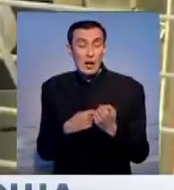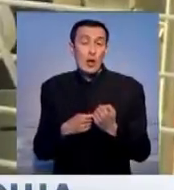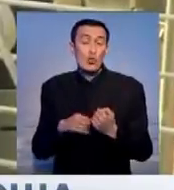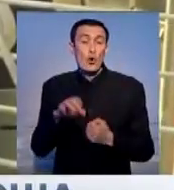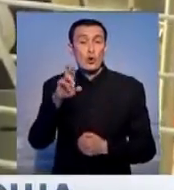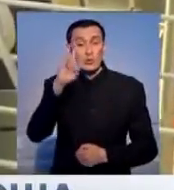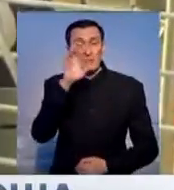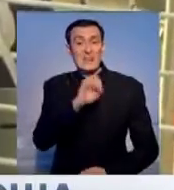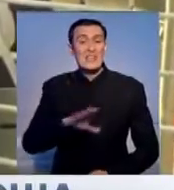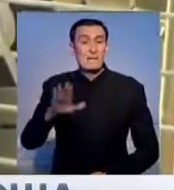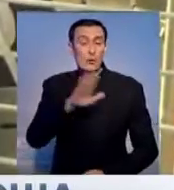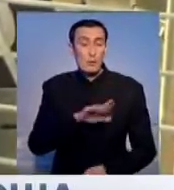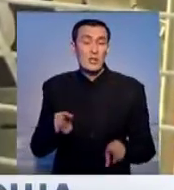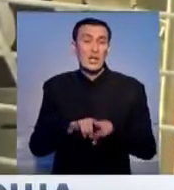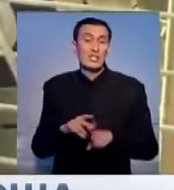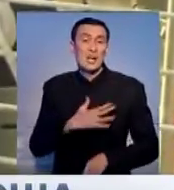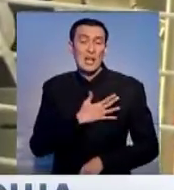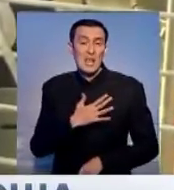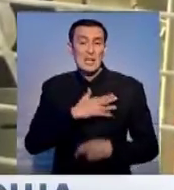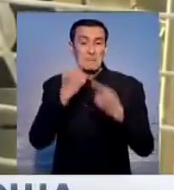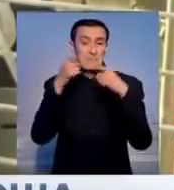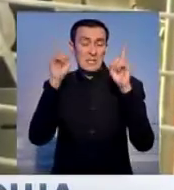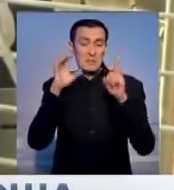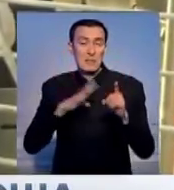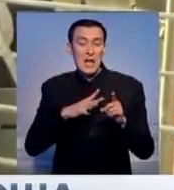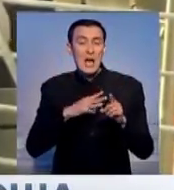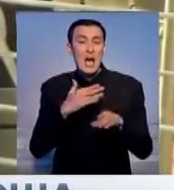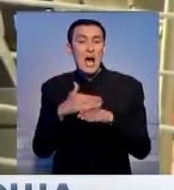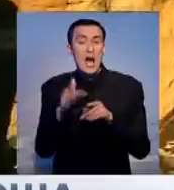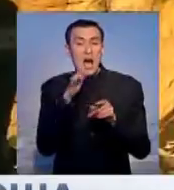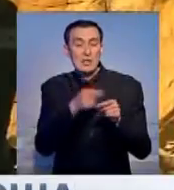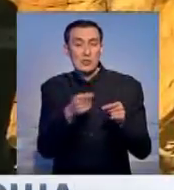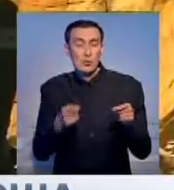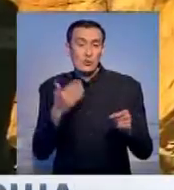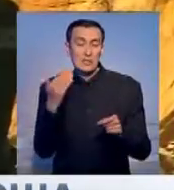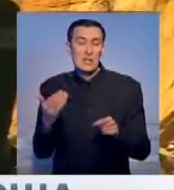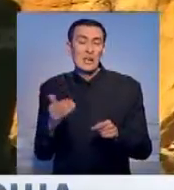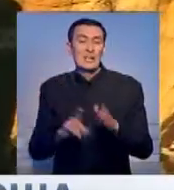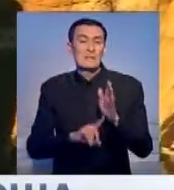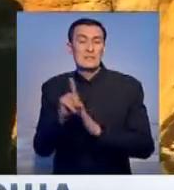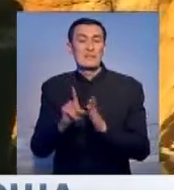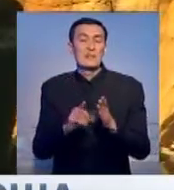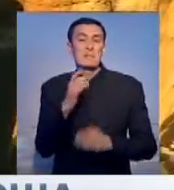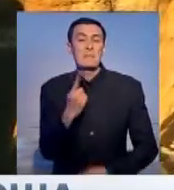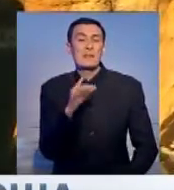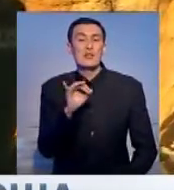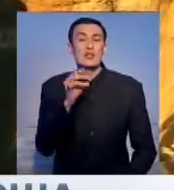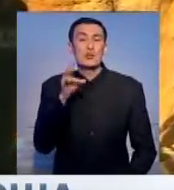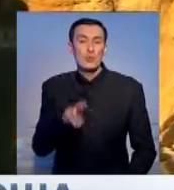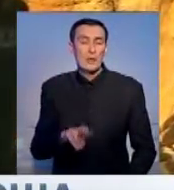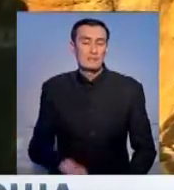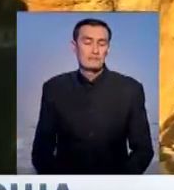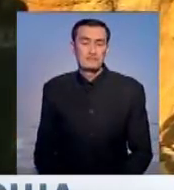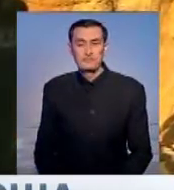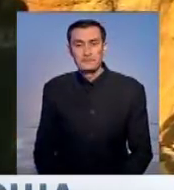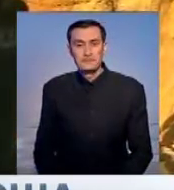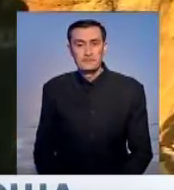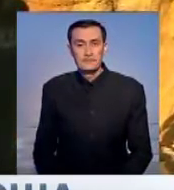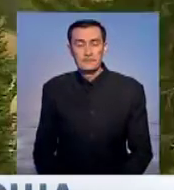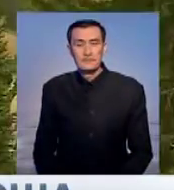страны Евросоюза, а также Канада и Мексика получили отсрочку. С них тарифы взимаются с 1 июня.